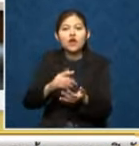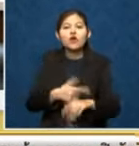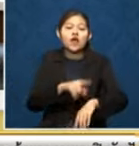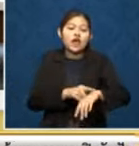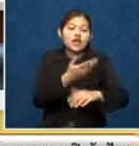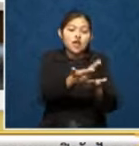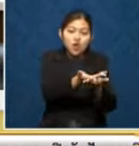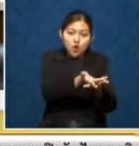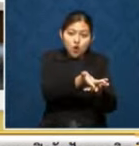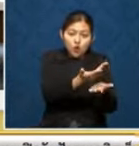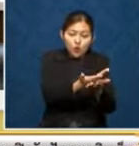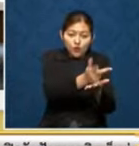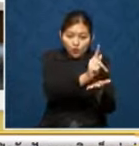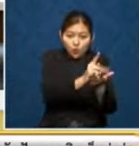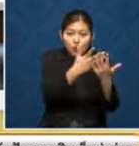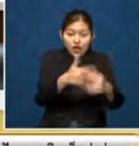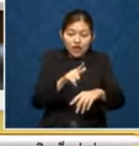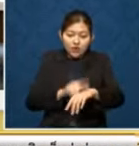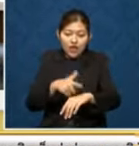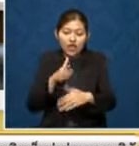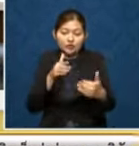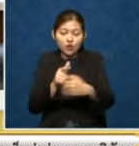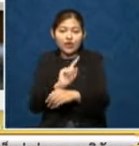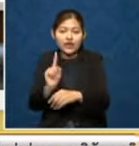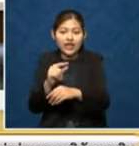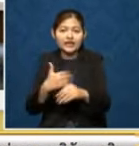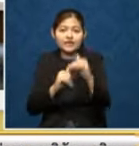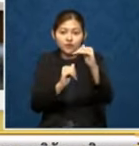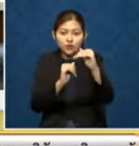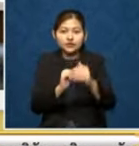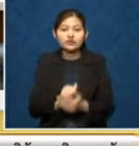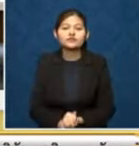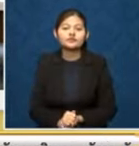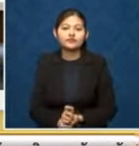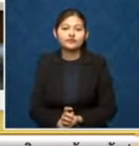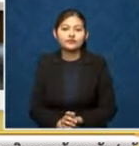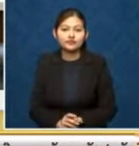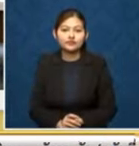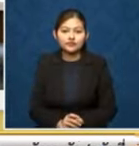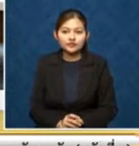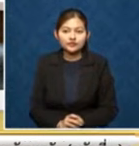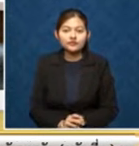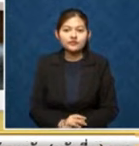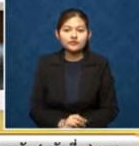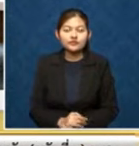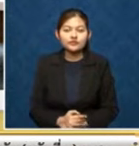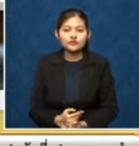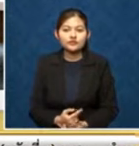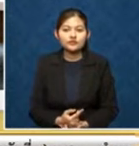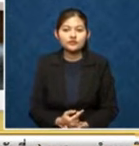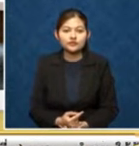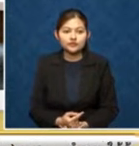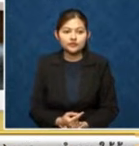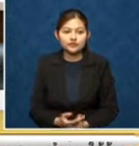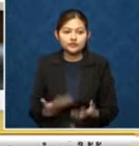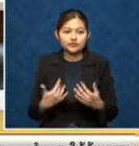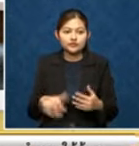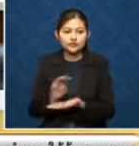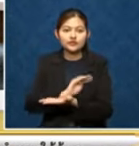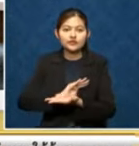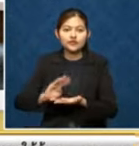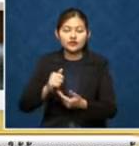เวลาและจูงใจให้จ่ายหนี้เพิ่มขึ้นเมื่อมีรายได้หรือมีความสามารถในการชำระหนี้มากขึ้นสถาสถาบันการ